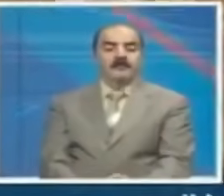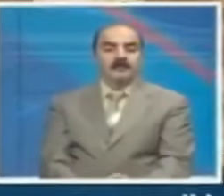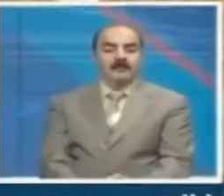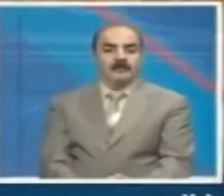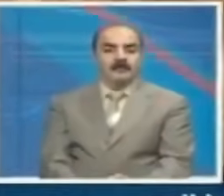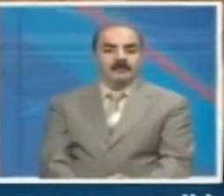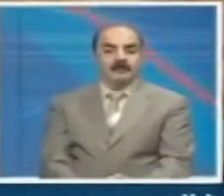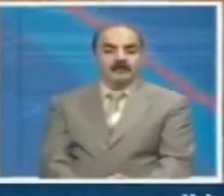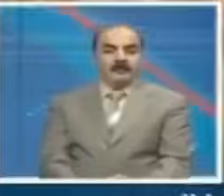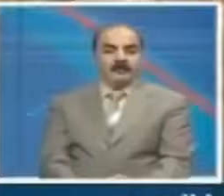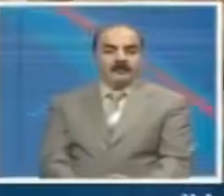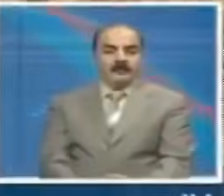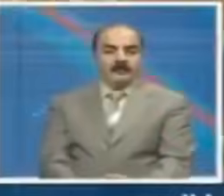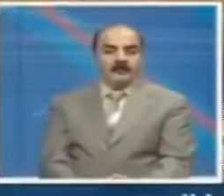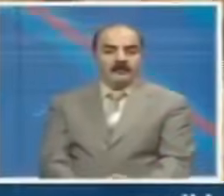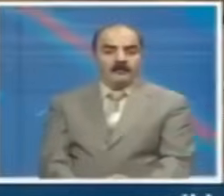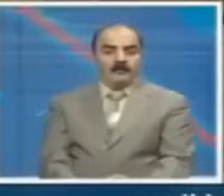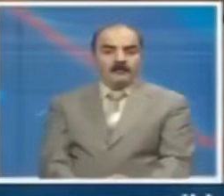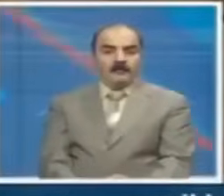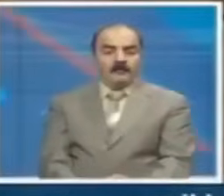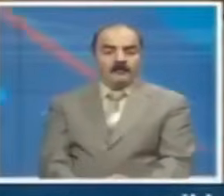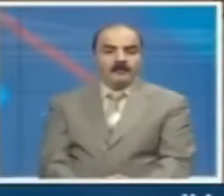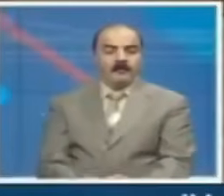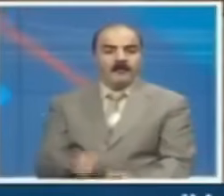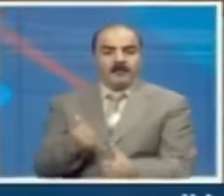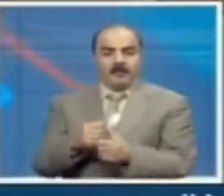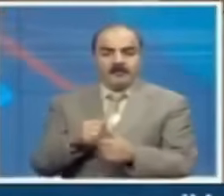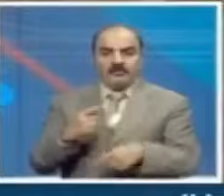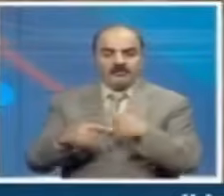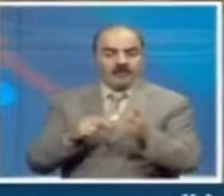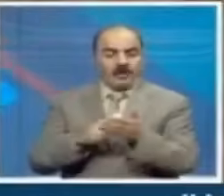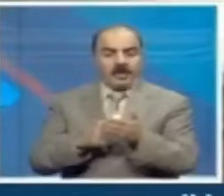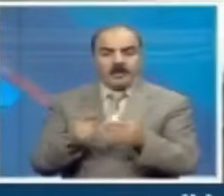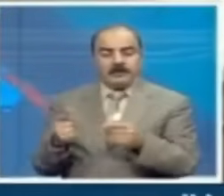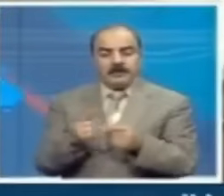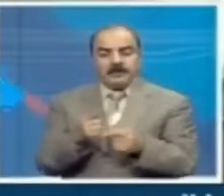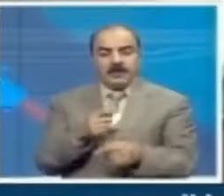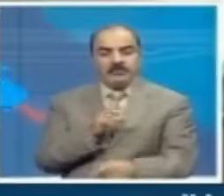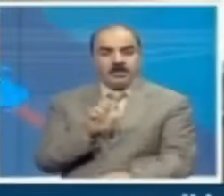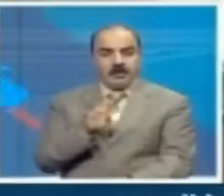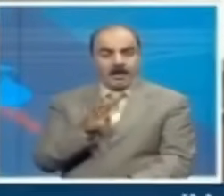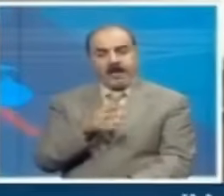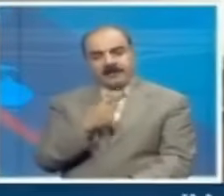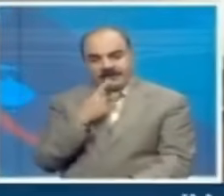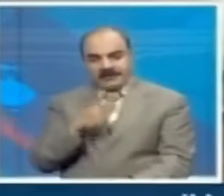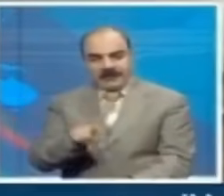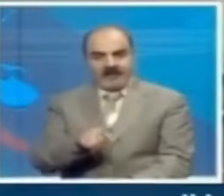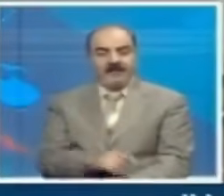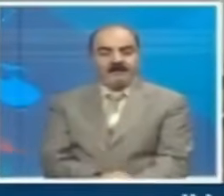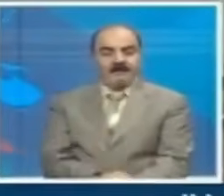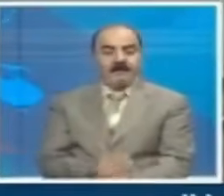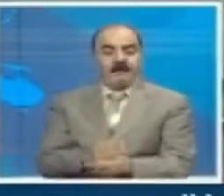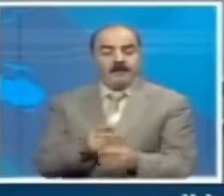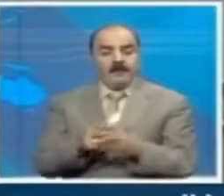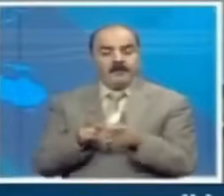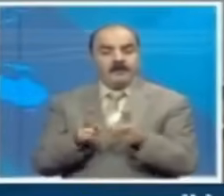حوالي 85%، وتكتمل مراحل تنفيذه بحلول إبريل 2024. والجدير